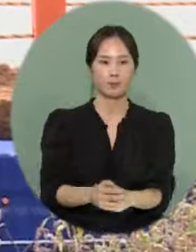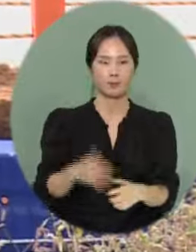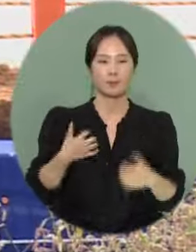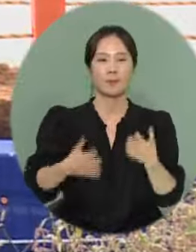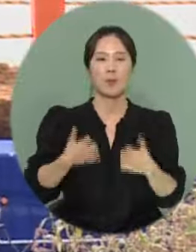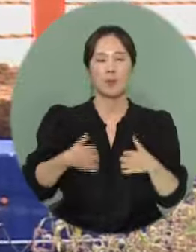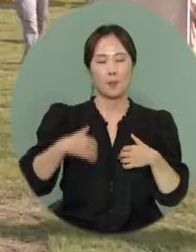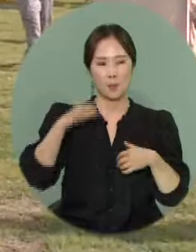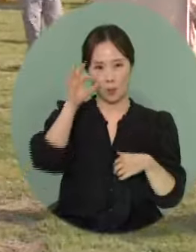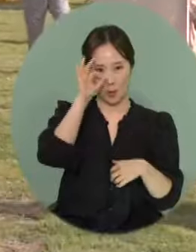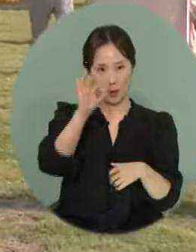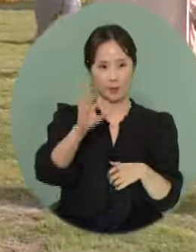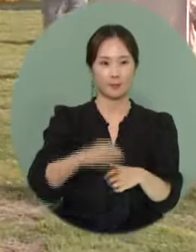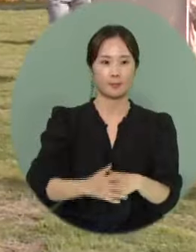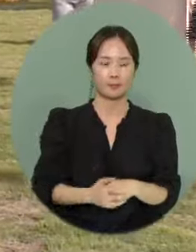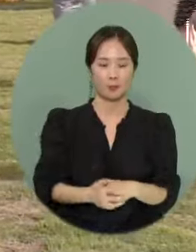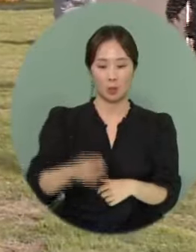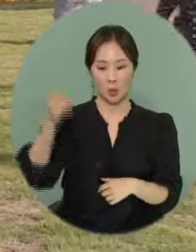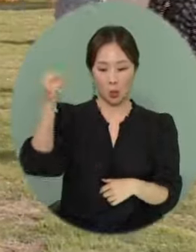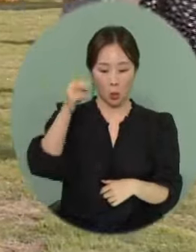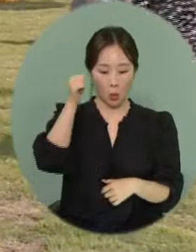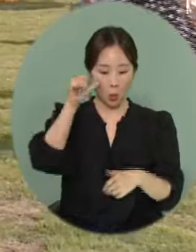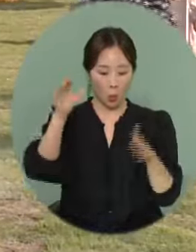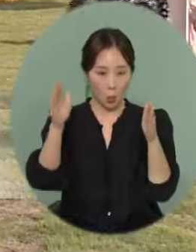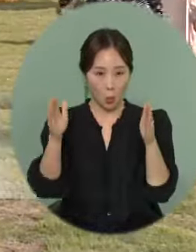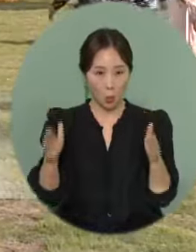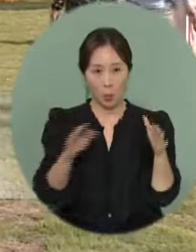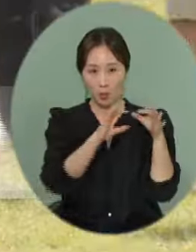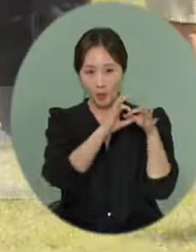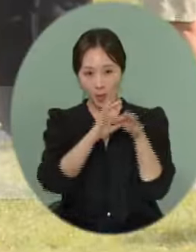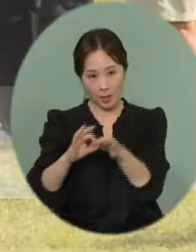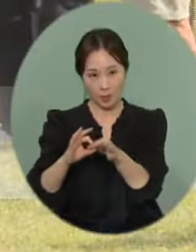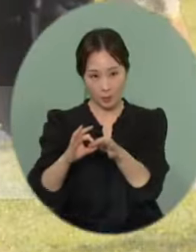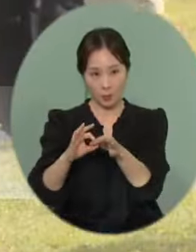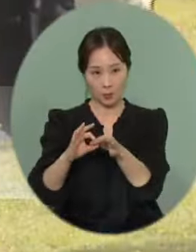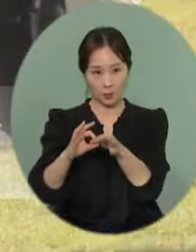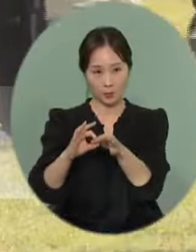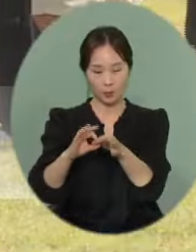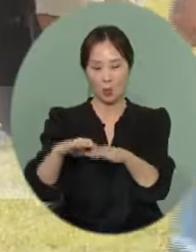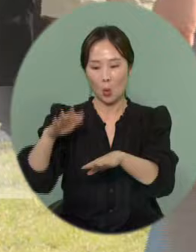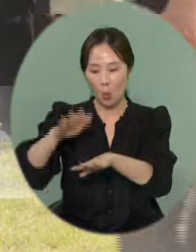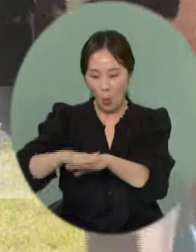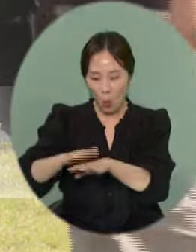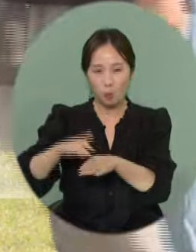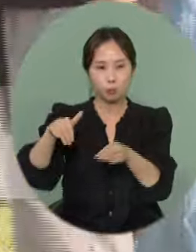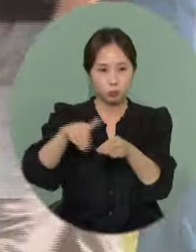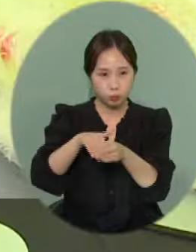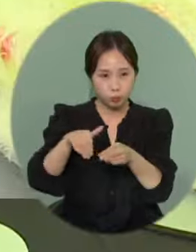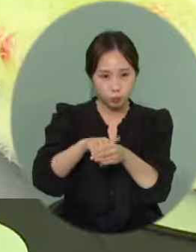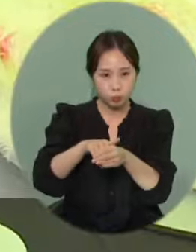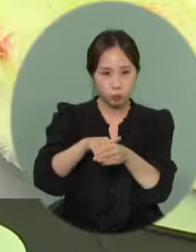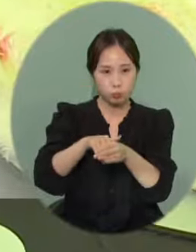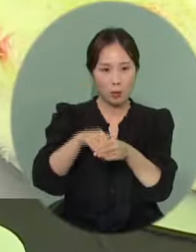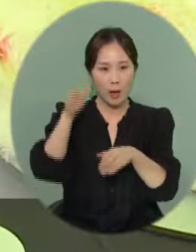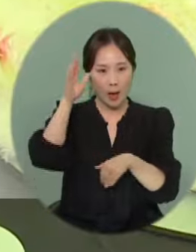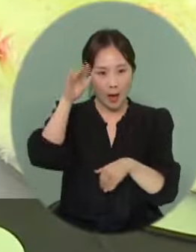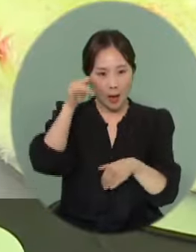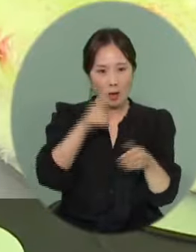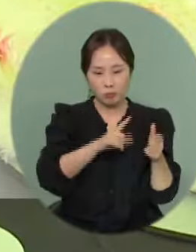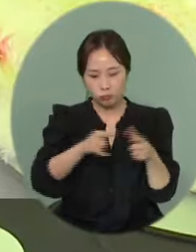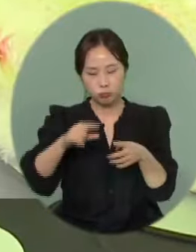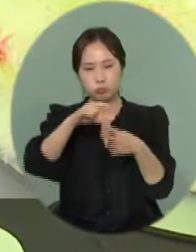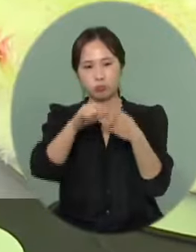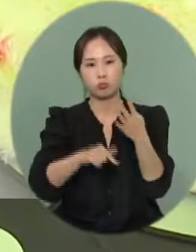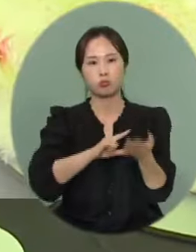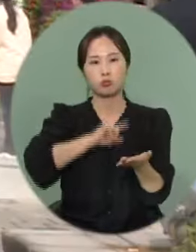즐거움을 선사합니다. 그리고 닷새 동안 이어지는 행사 기간 동안 농업과 문화 콘텐츠, 강아지 등 서로 다른